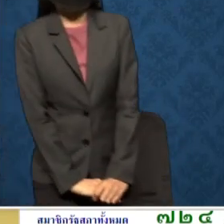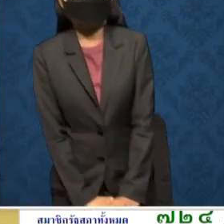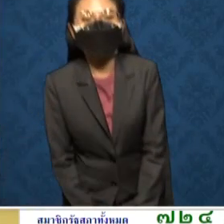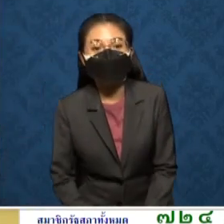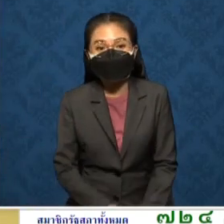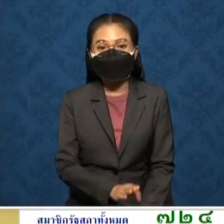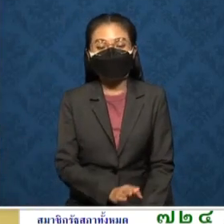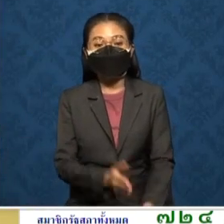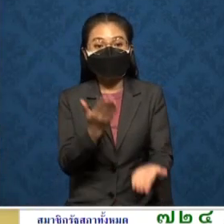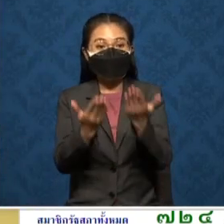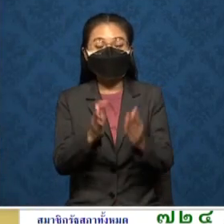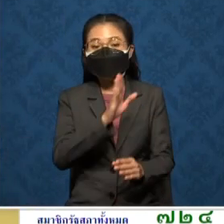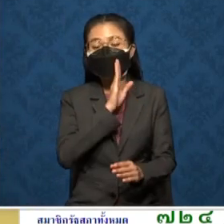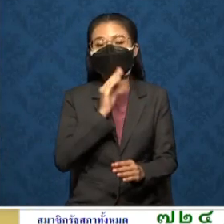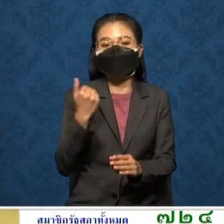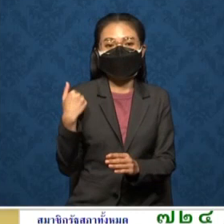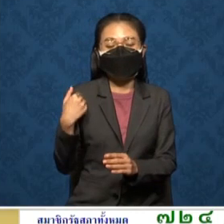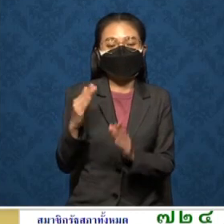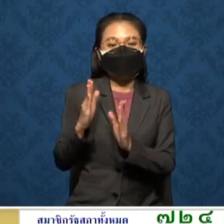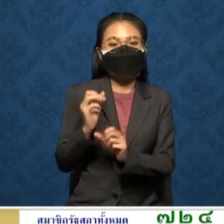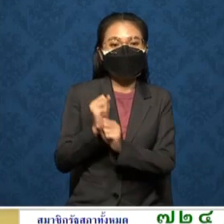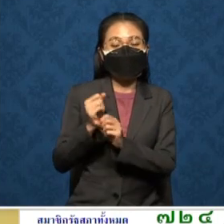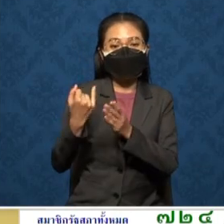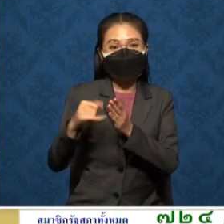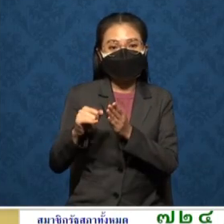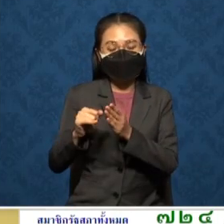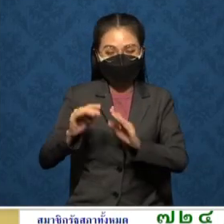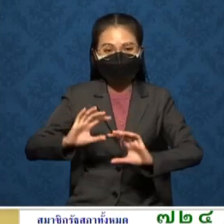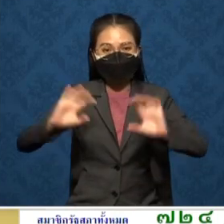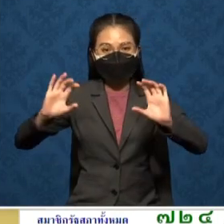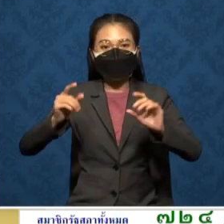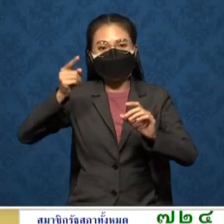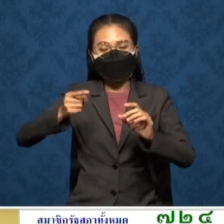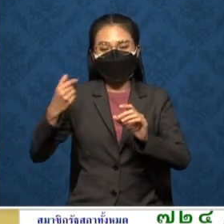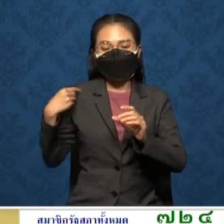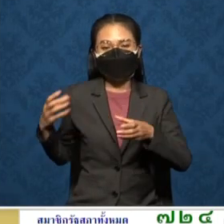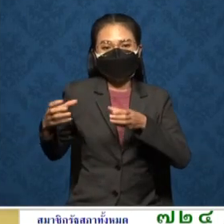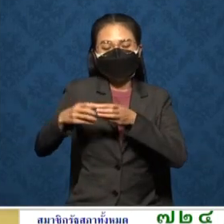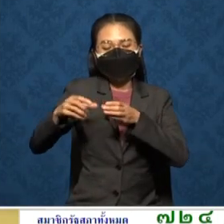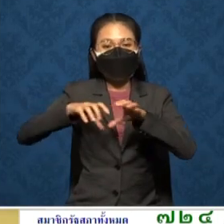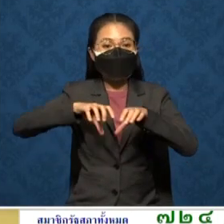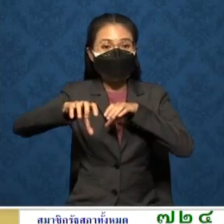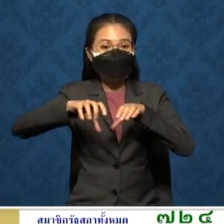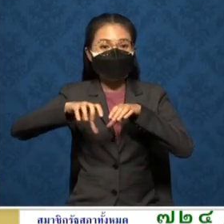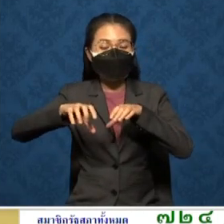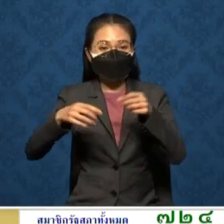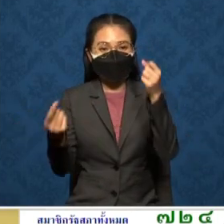จะต้องมีหน่วยงานและบุคลากรที่จะปราบปรามซึ่งอำนาจมันมีอยู่แล้วในกฎหมายต่